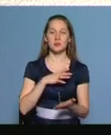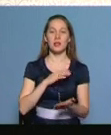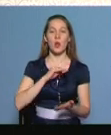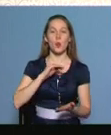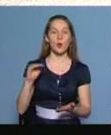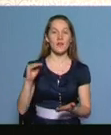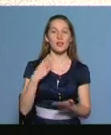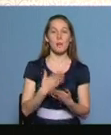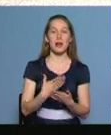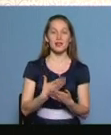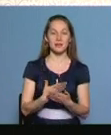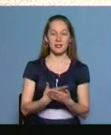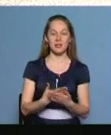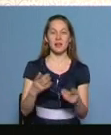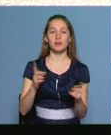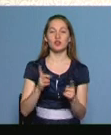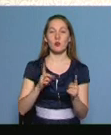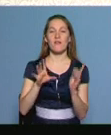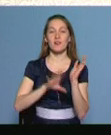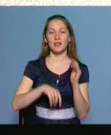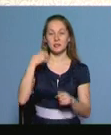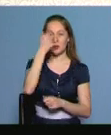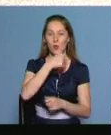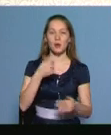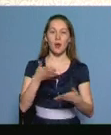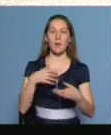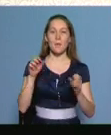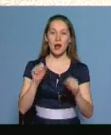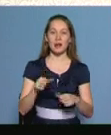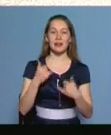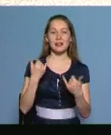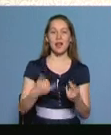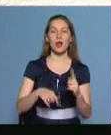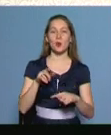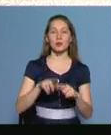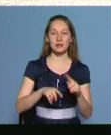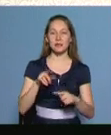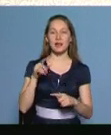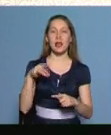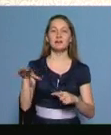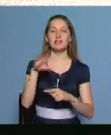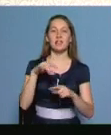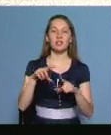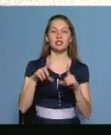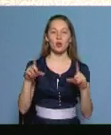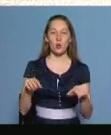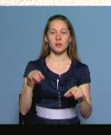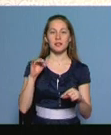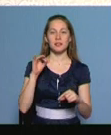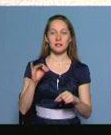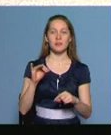уровне показательного, чтобы в конце года мы могли вот для родителей всей школы